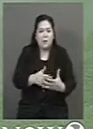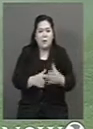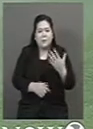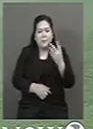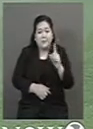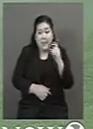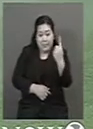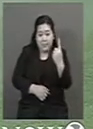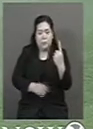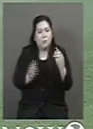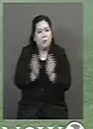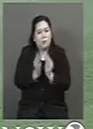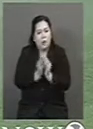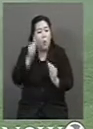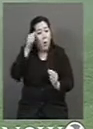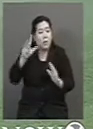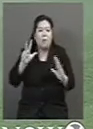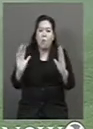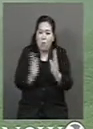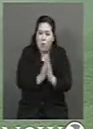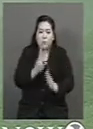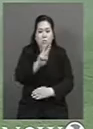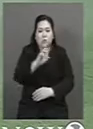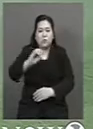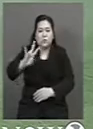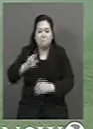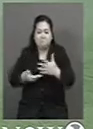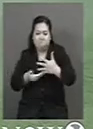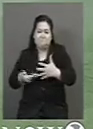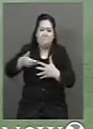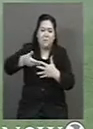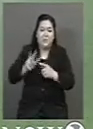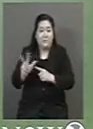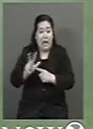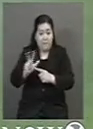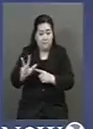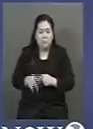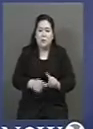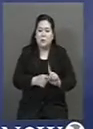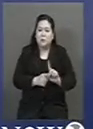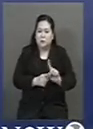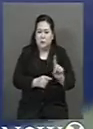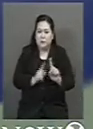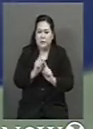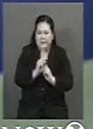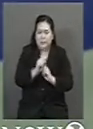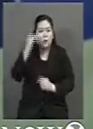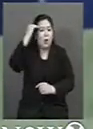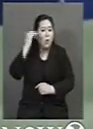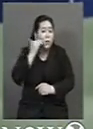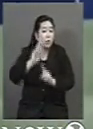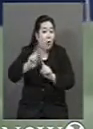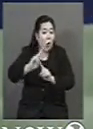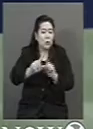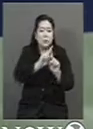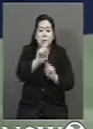1โบกี้สกอร์รวม3วัน9อันดับพา207ขึ้นมารั้งอันดับ3ครับตามหลังผู้นำร่วมก็คือลีมินจีจากเกาหลีใต้และเจ